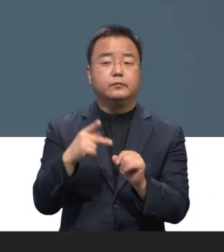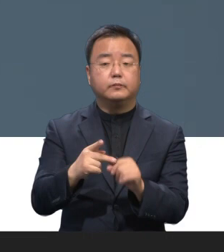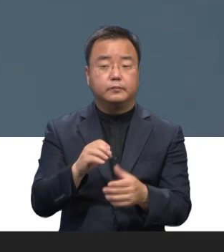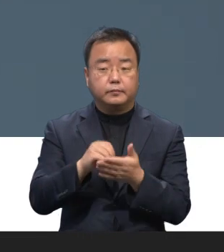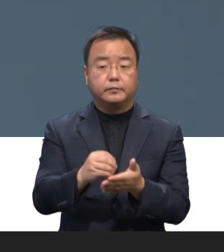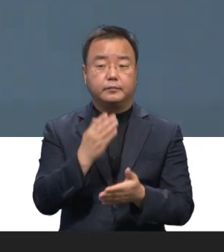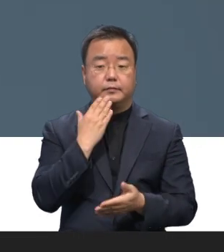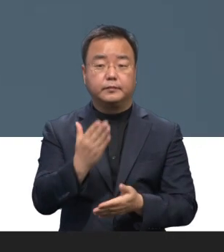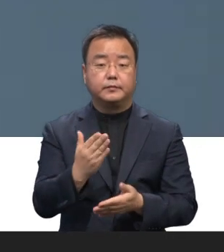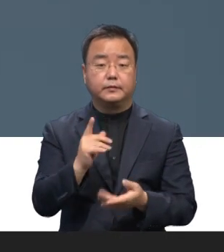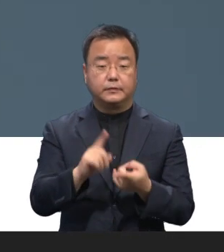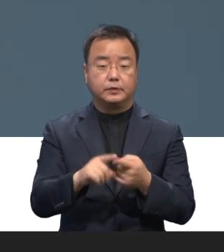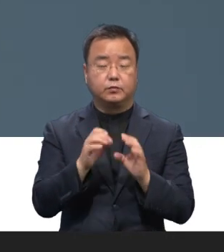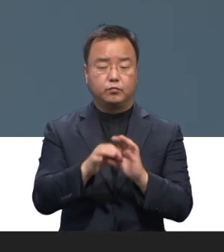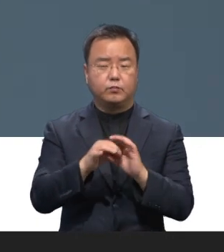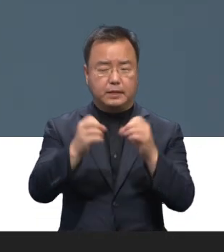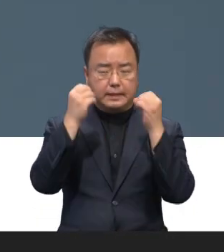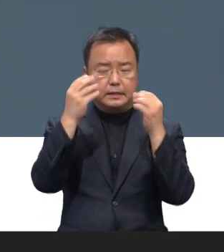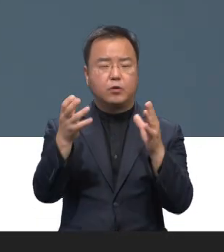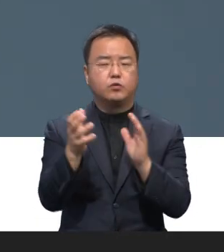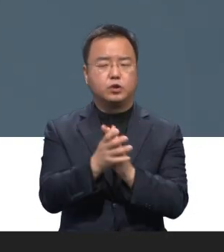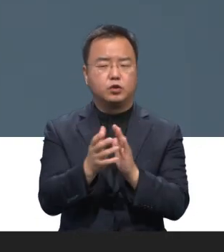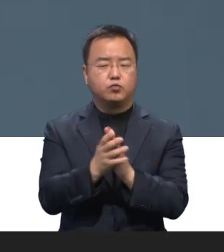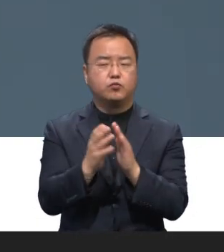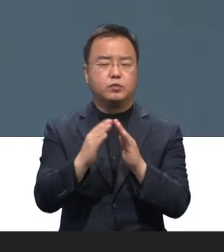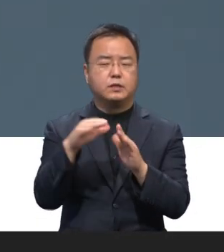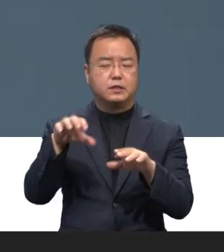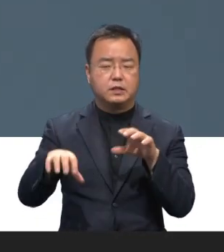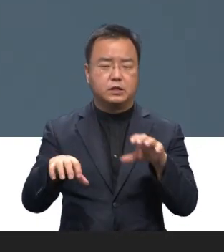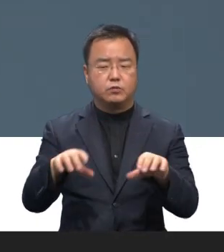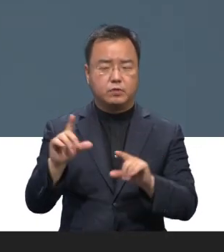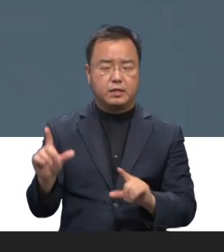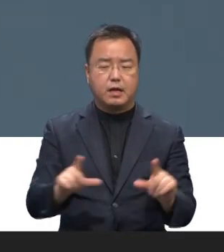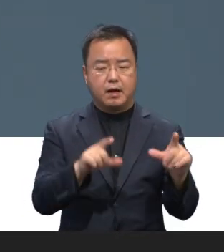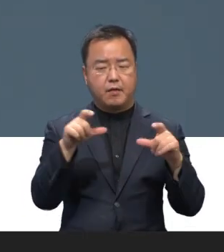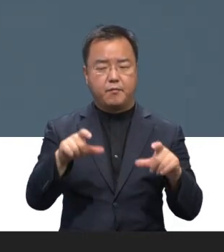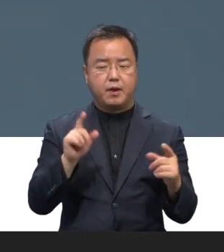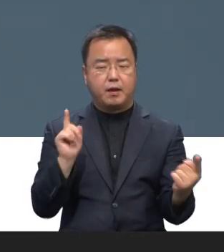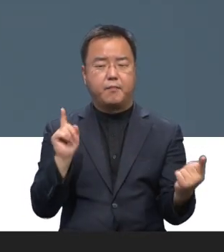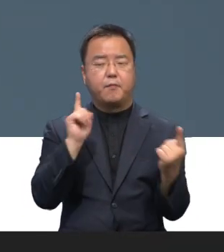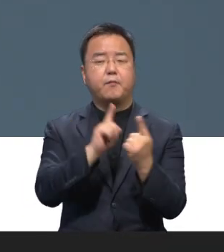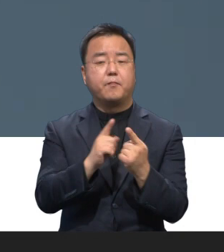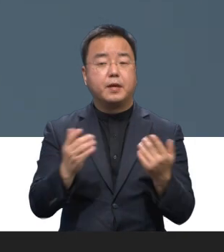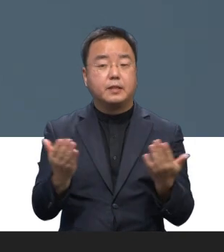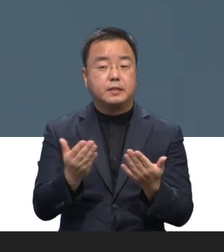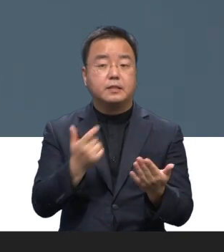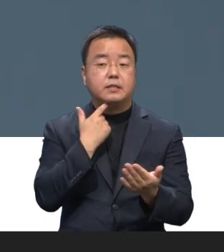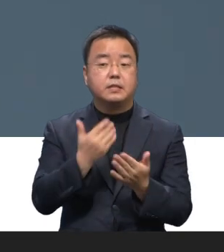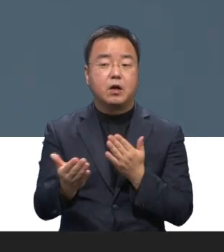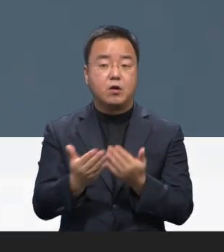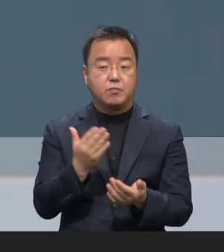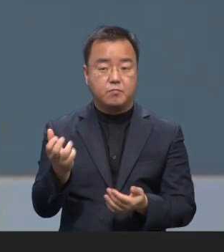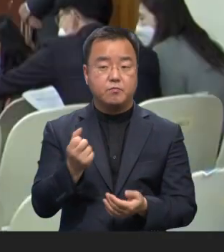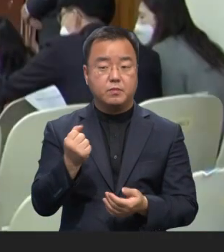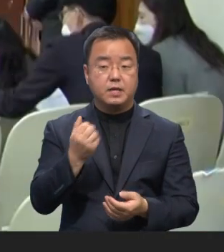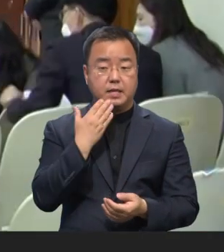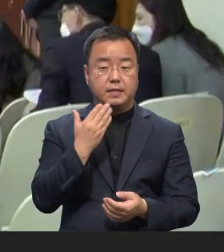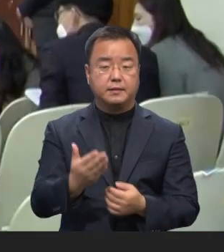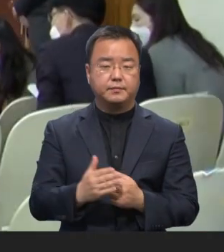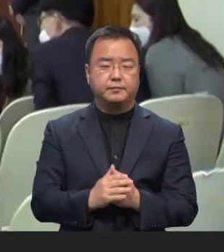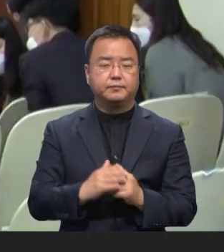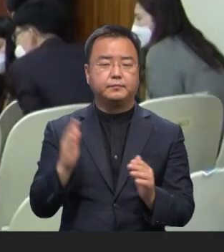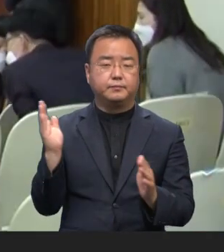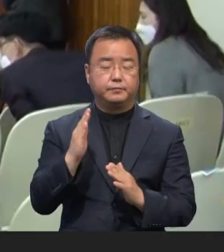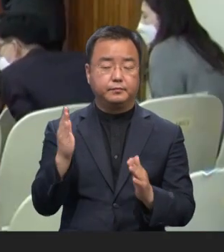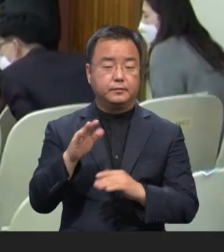통해 새로운 친구, 새로운 이웃, 새로운 마을과의 만남을 일상 속에서 경험하게 되고 학생들의